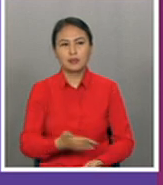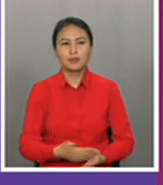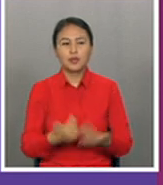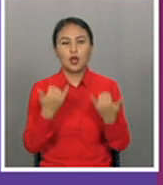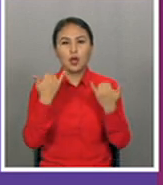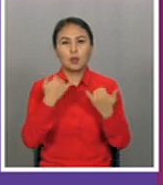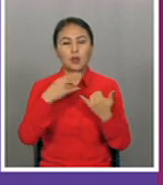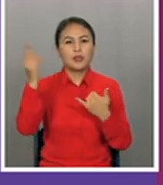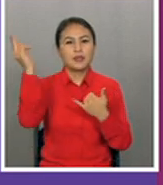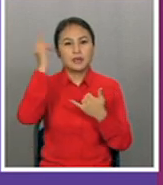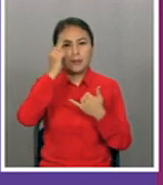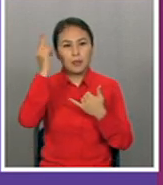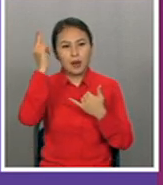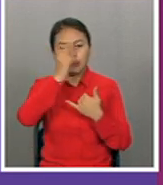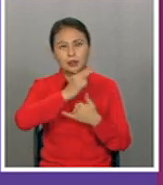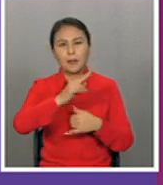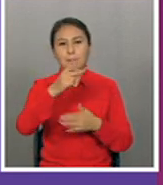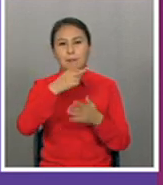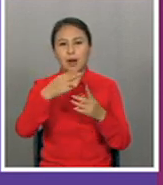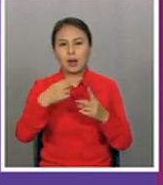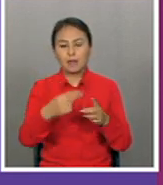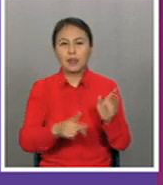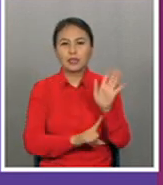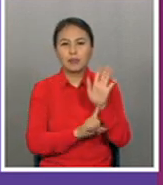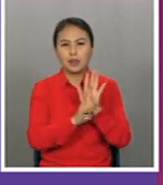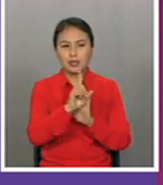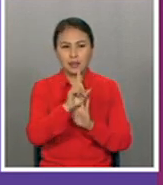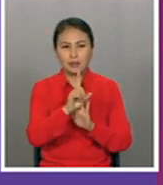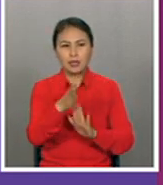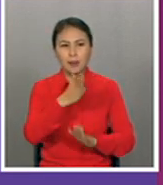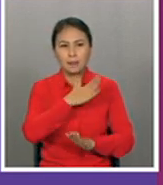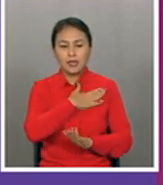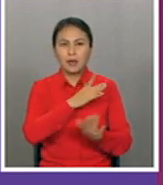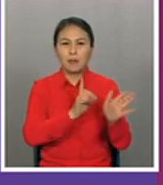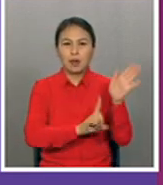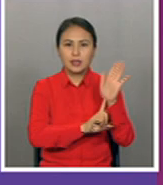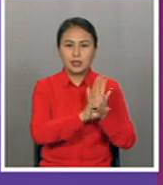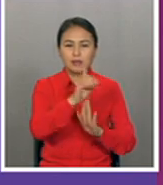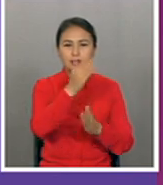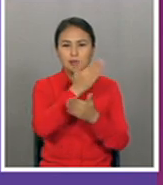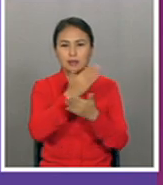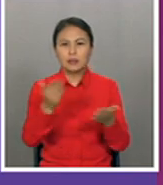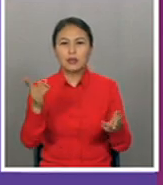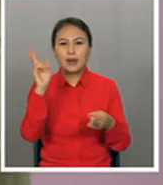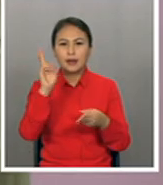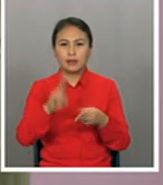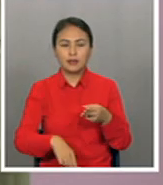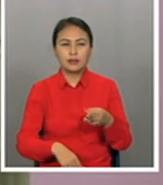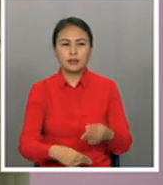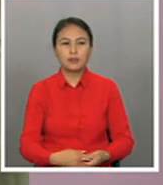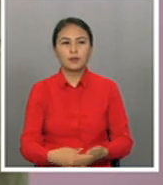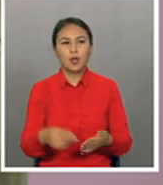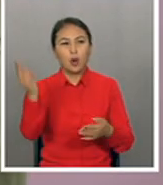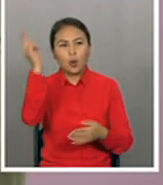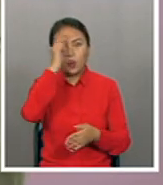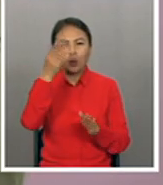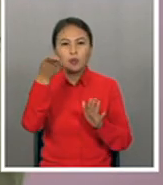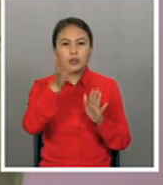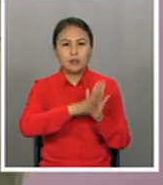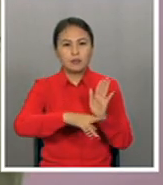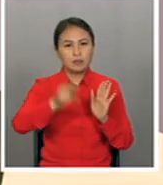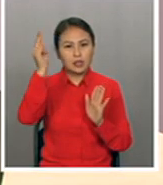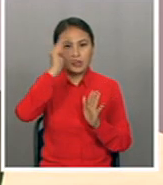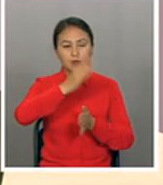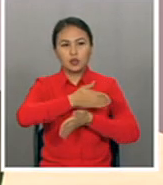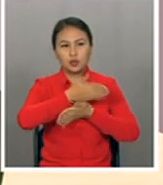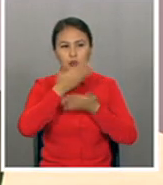Бүгінгі сабақты мақал мәтелдермен бастаймыз. Мен бастаймын, сендер аяқтайсыңдар. Оқусыз білім